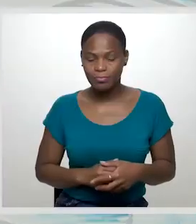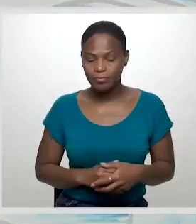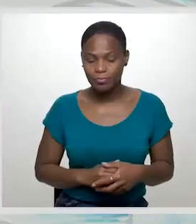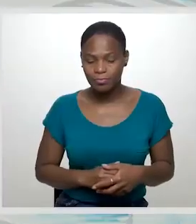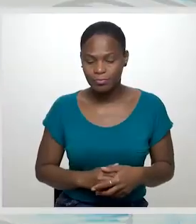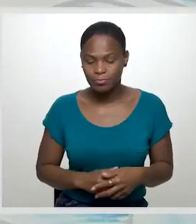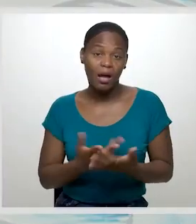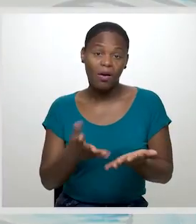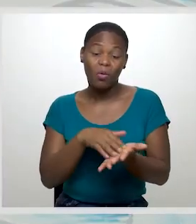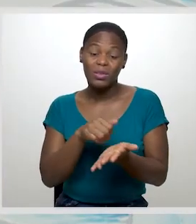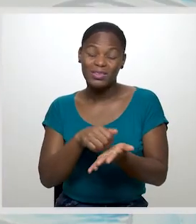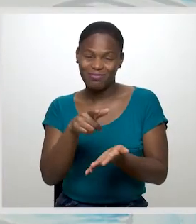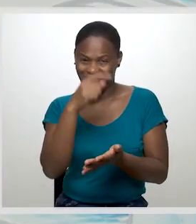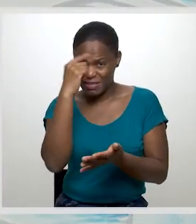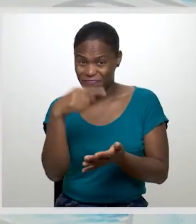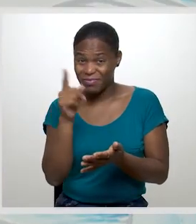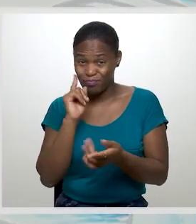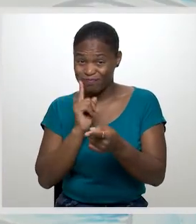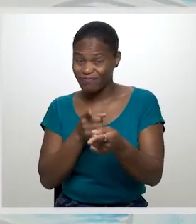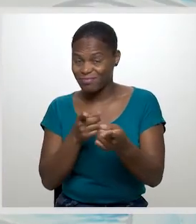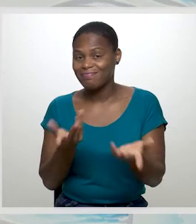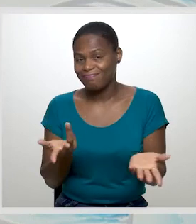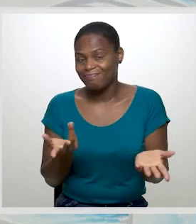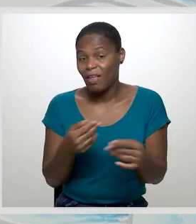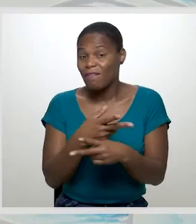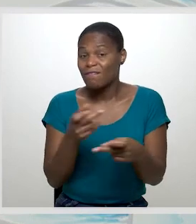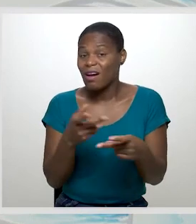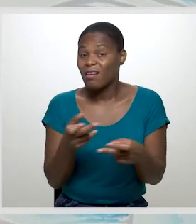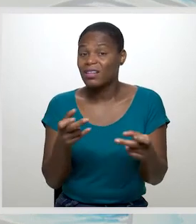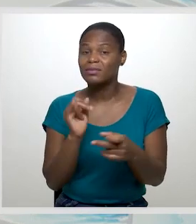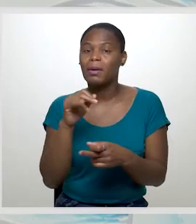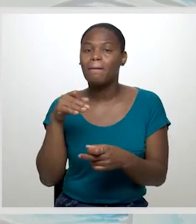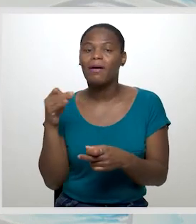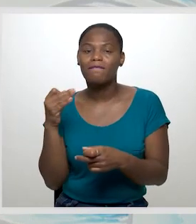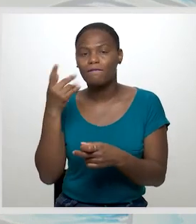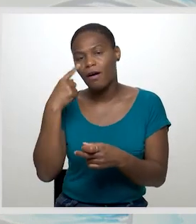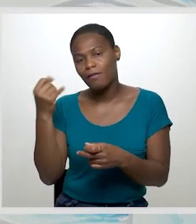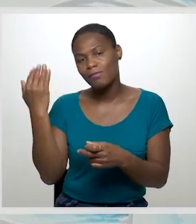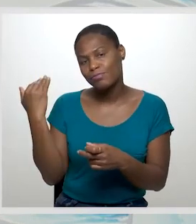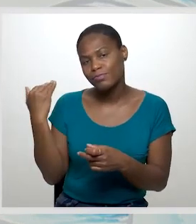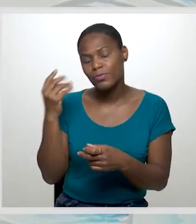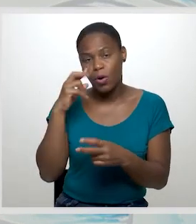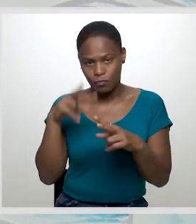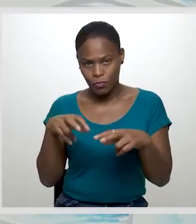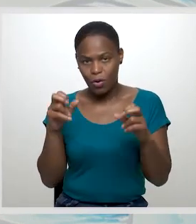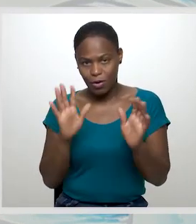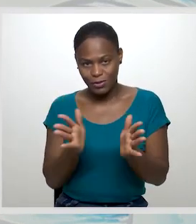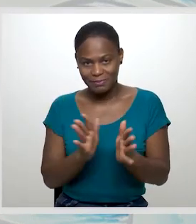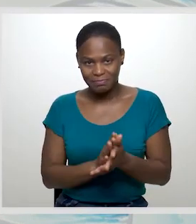Bien, nous allons passer à la correction maintenant. Quelles sont les phrases qui sont à l'imparfait? Tu les as trouvés?